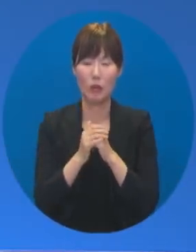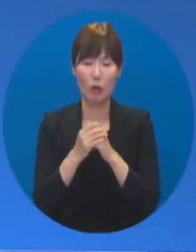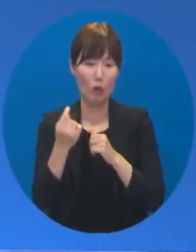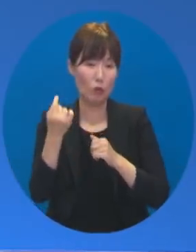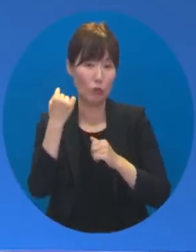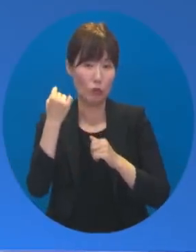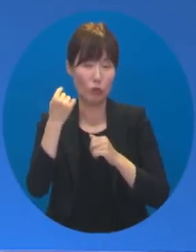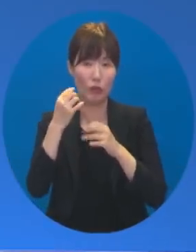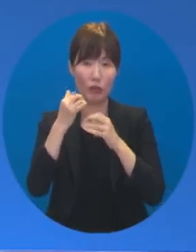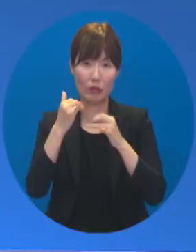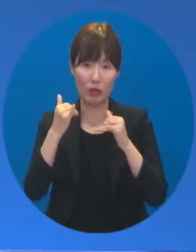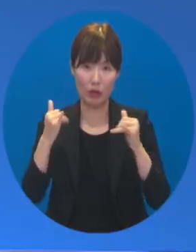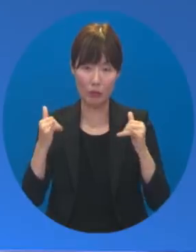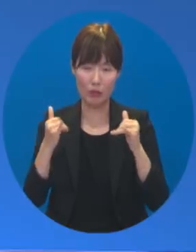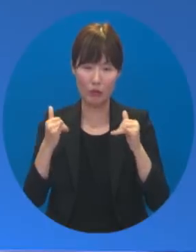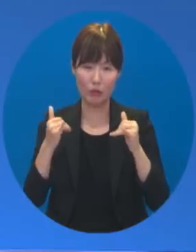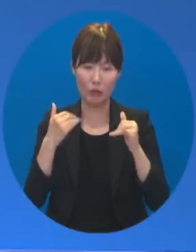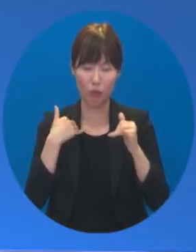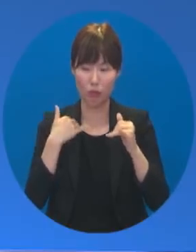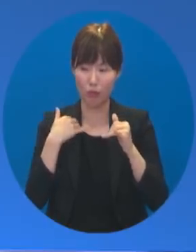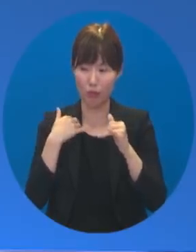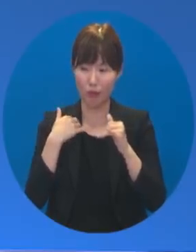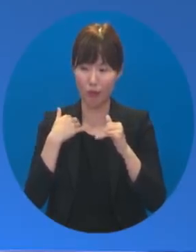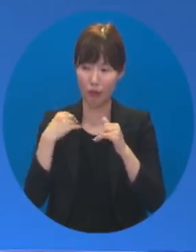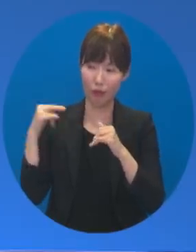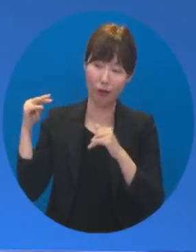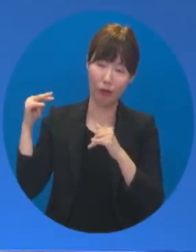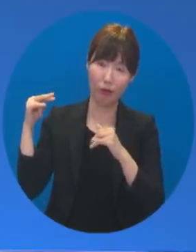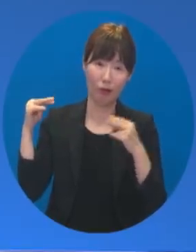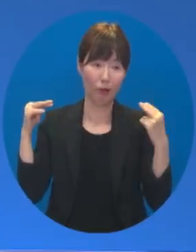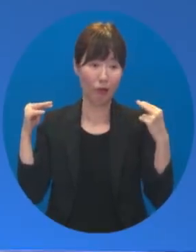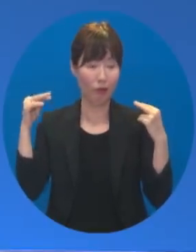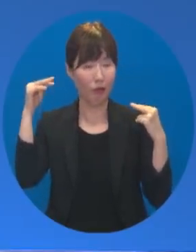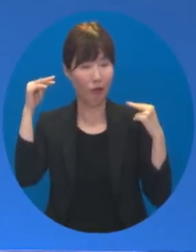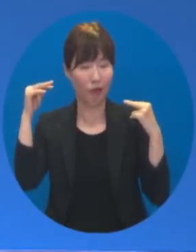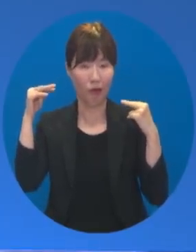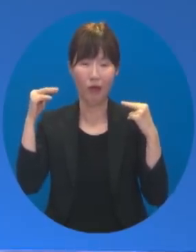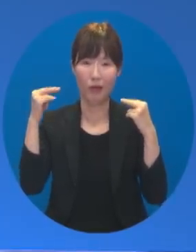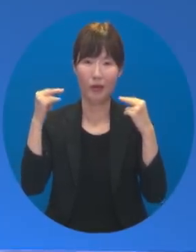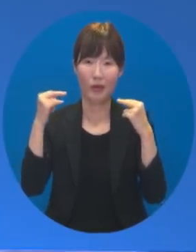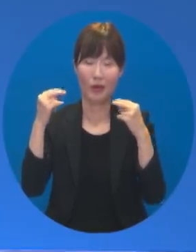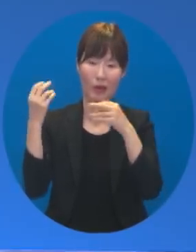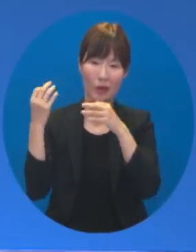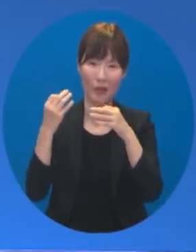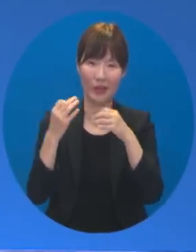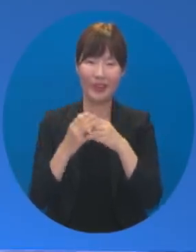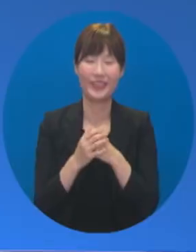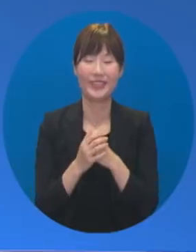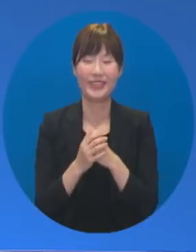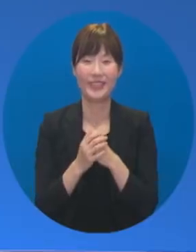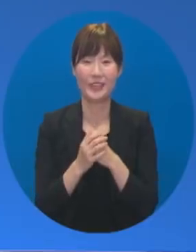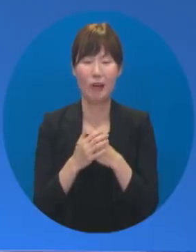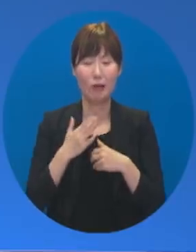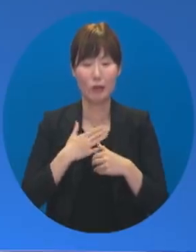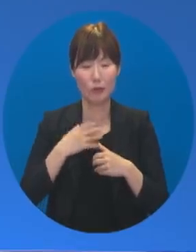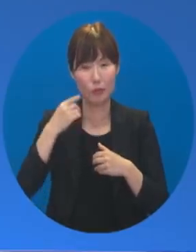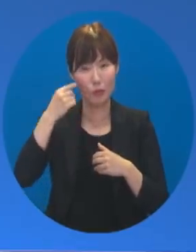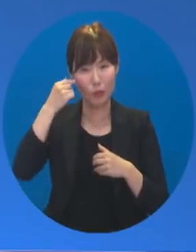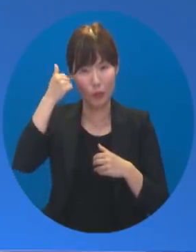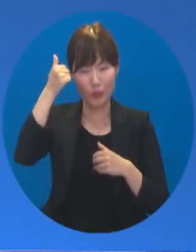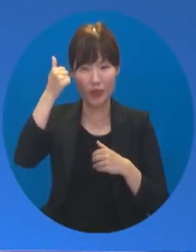아 나는 목회자였지. 아 그분도 앞에서 있다가 아 전수사님이구나.